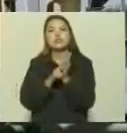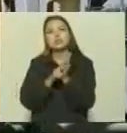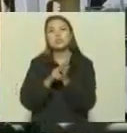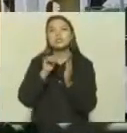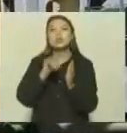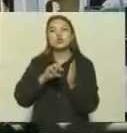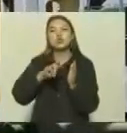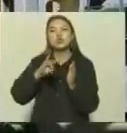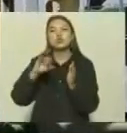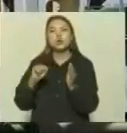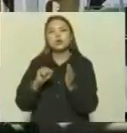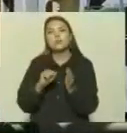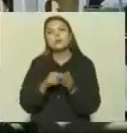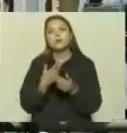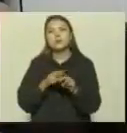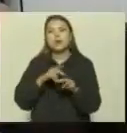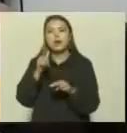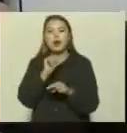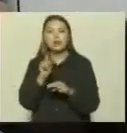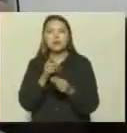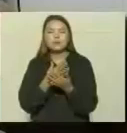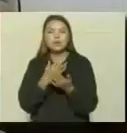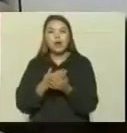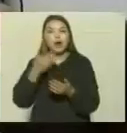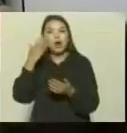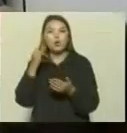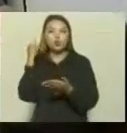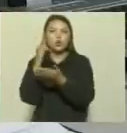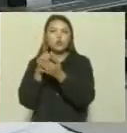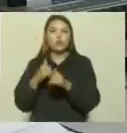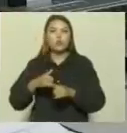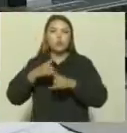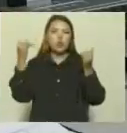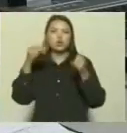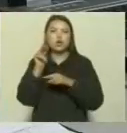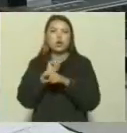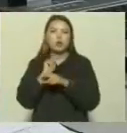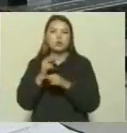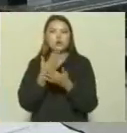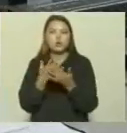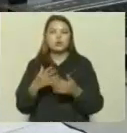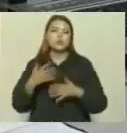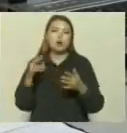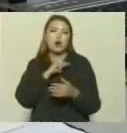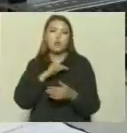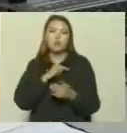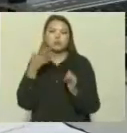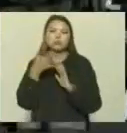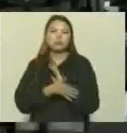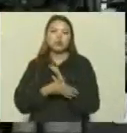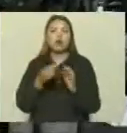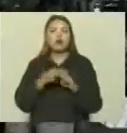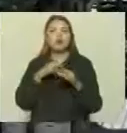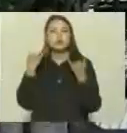газа. А 2 года назад была установлена новая компрессорная установка, которая увеличила мощность предприятия. В дальнейшем внимание будет уделено